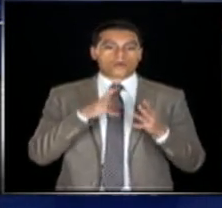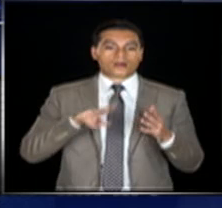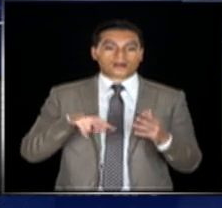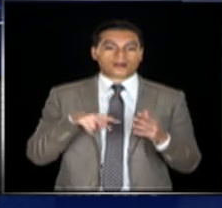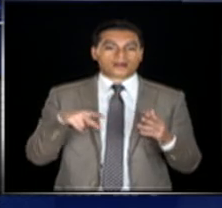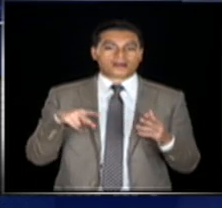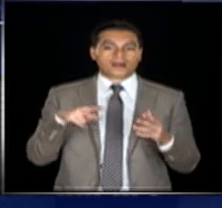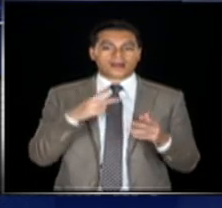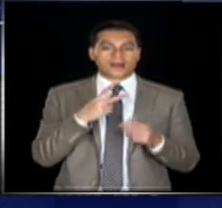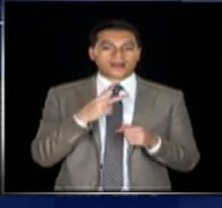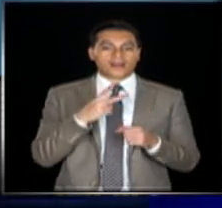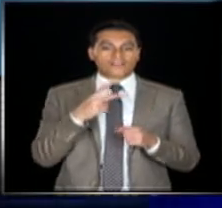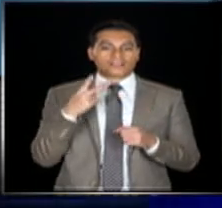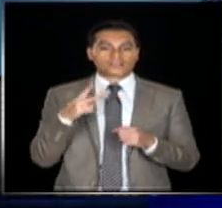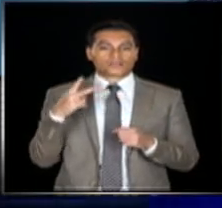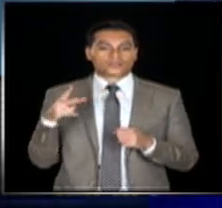القدم حتى عام